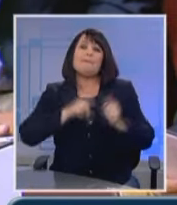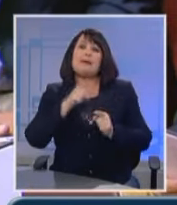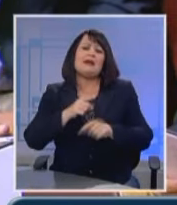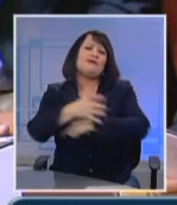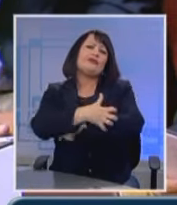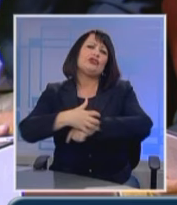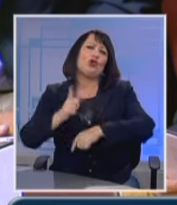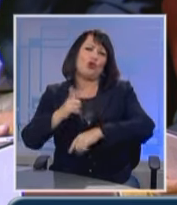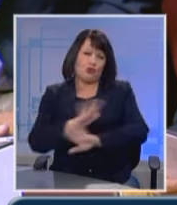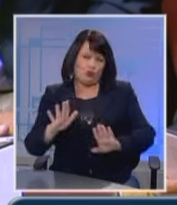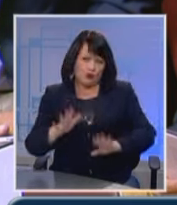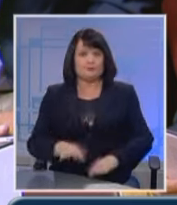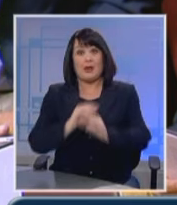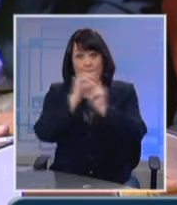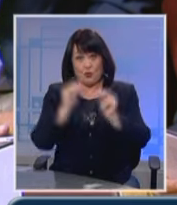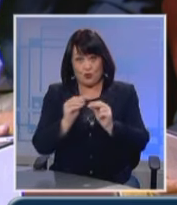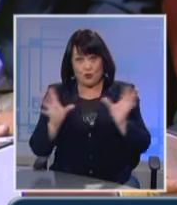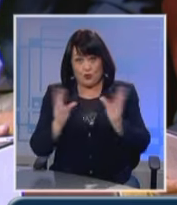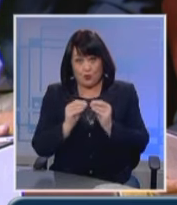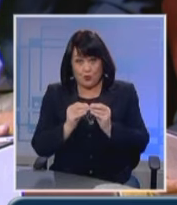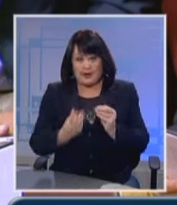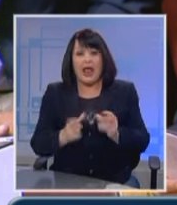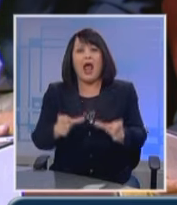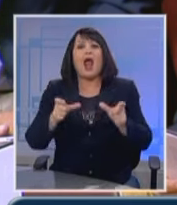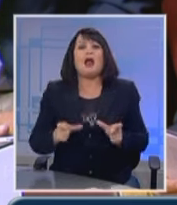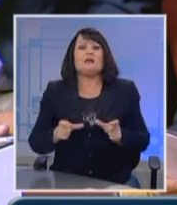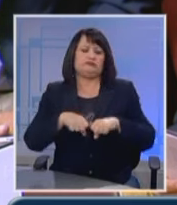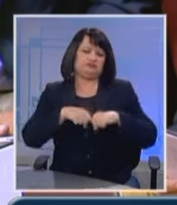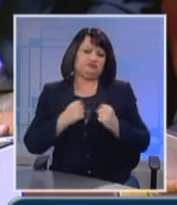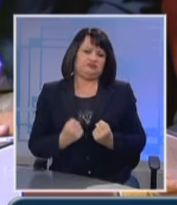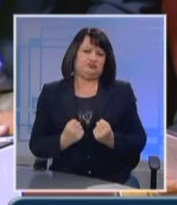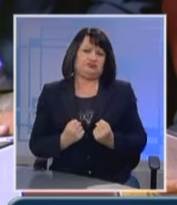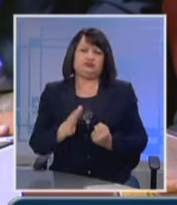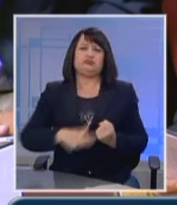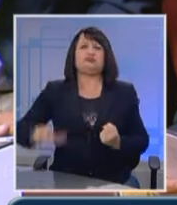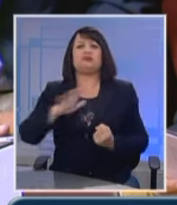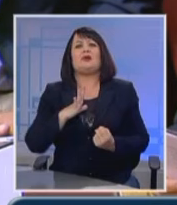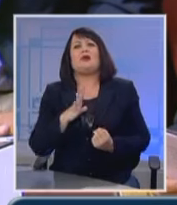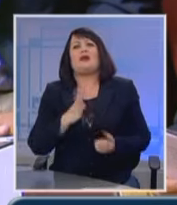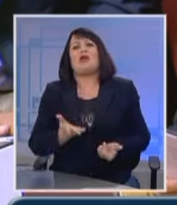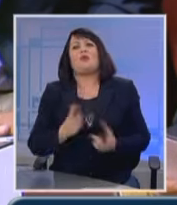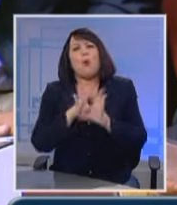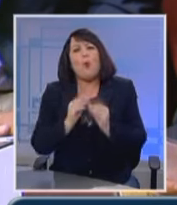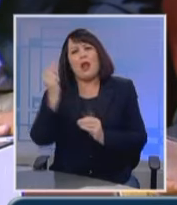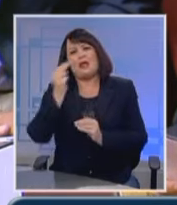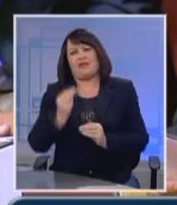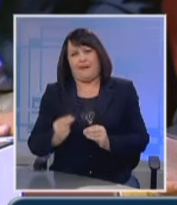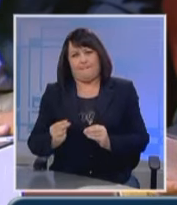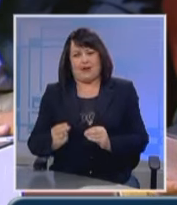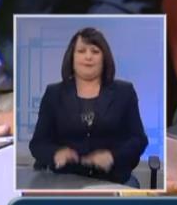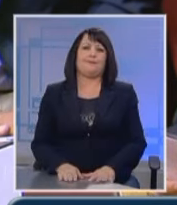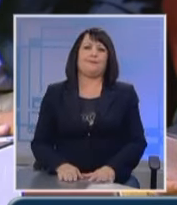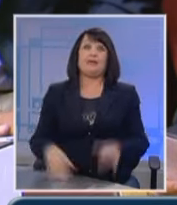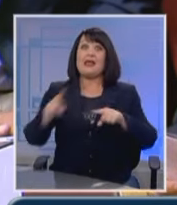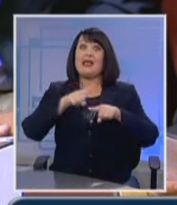στη φτώχεια. Αποτέλεσμα όλων αυτών είναι το αίσθημα ανασφάλειας και απεσιοδοξίας σε όλα τα επίπεδα της κοινωνικής ζωής των Ελλήνων. Αυτή η